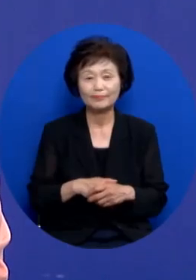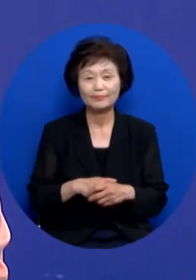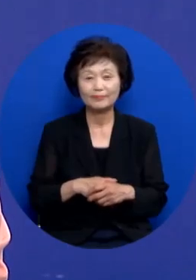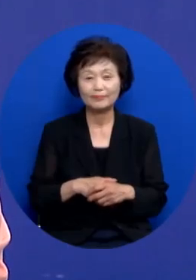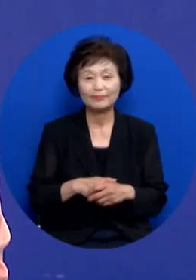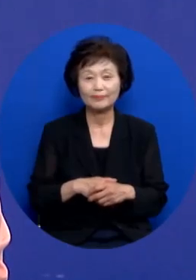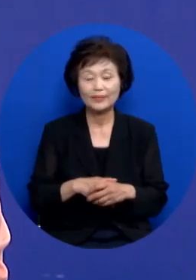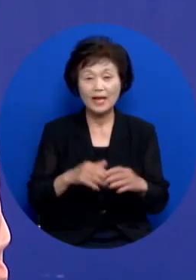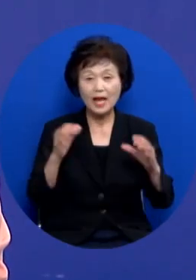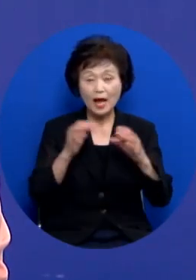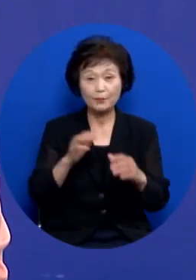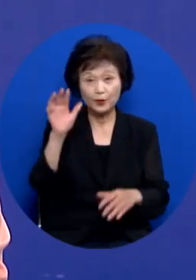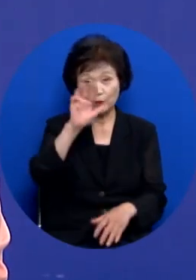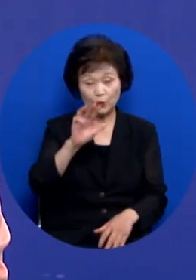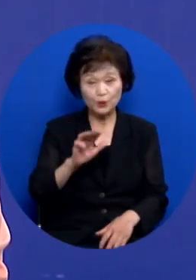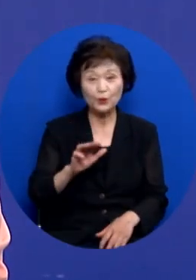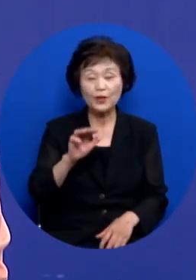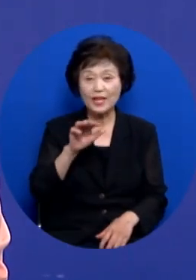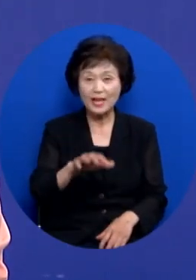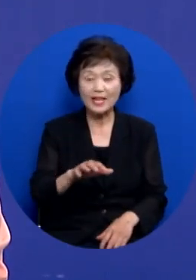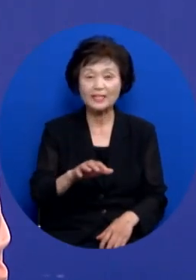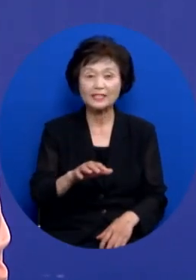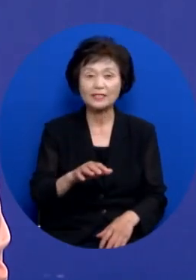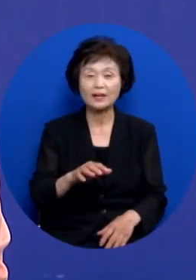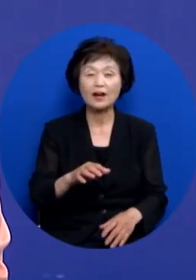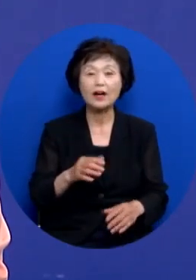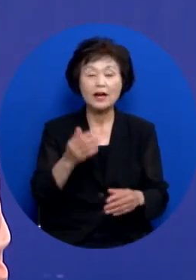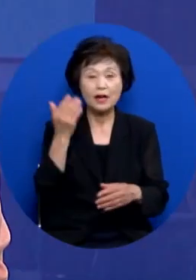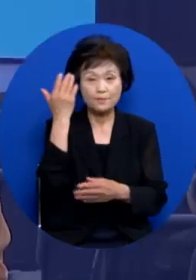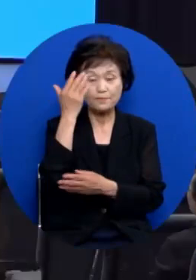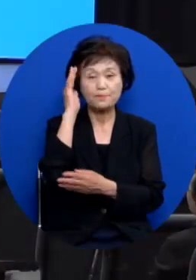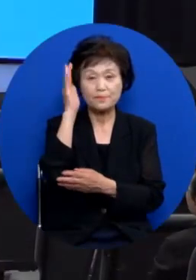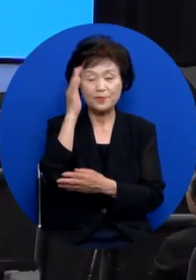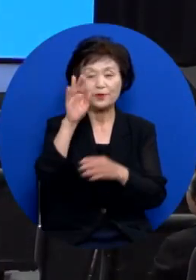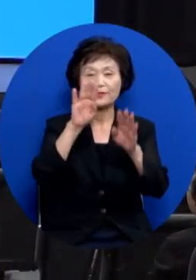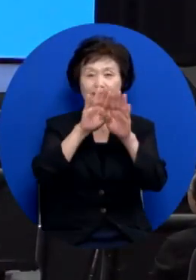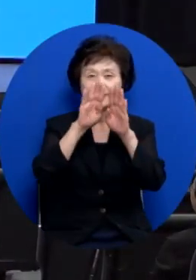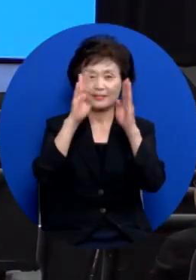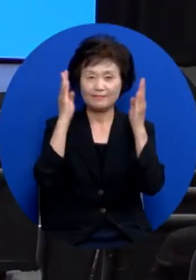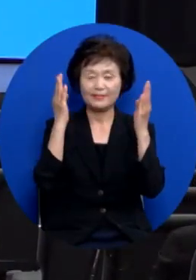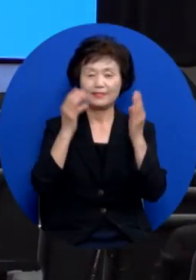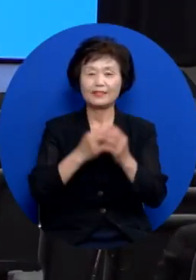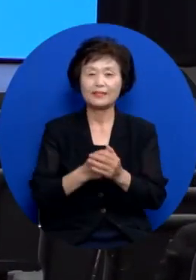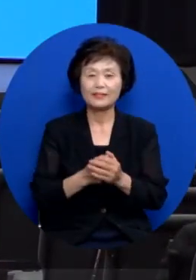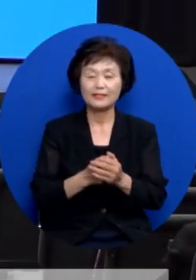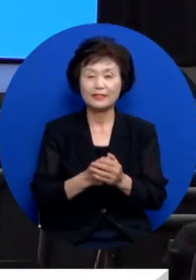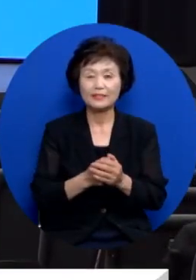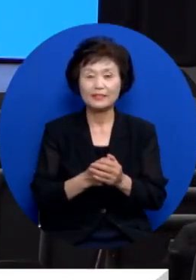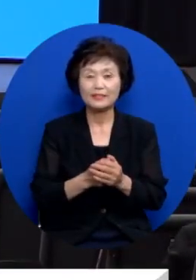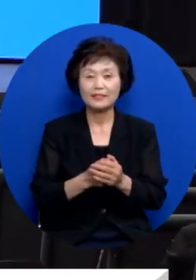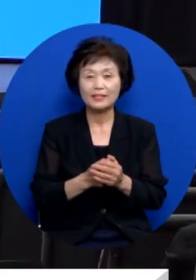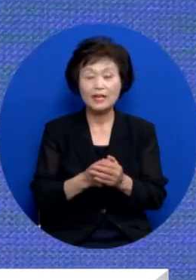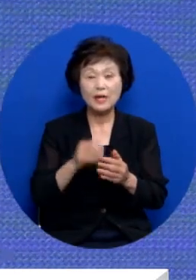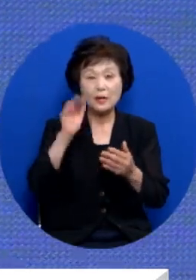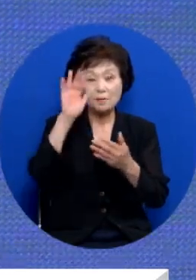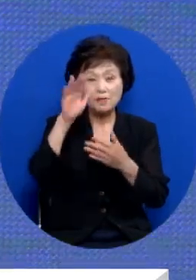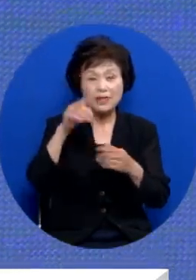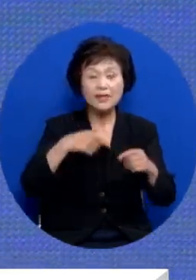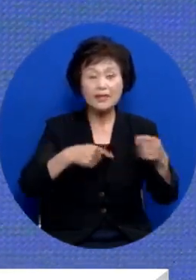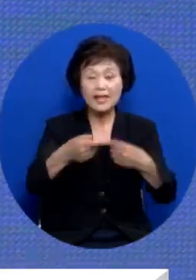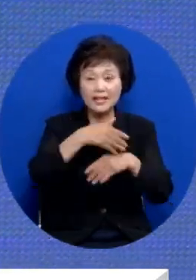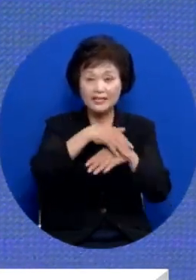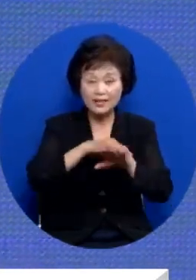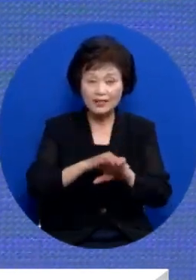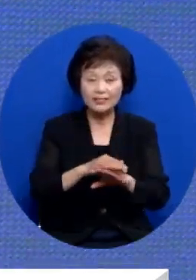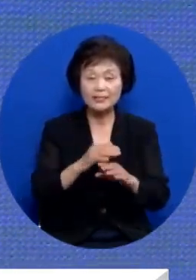대한예수교장로회 합동총회가 교육정책 심포지엄을 열었습니다 예장 합동총에 미래정책 전략